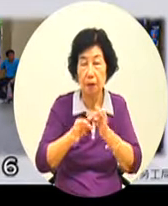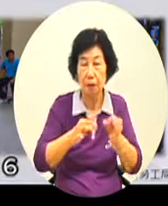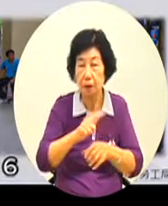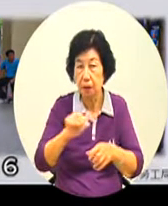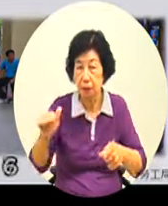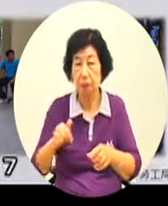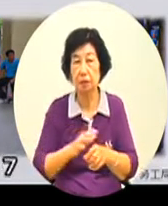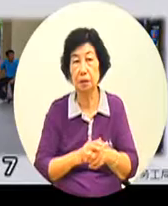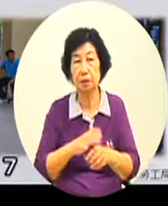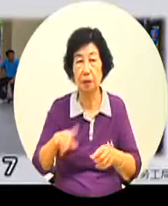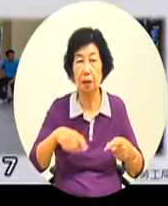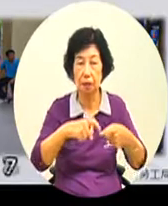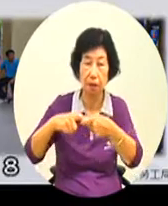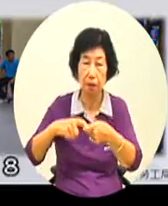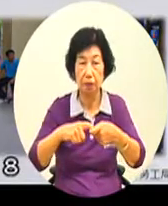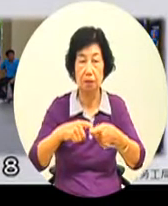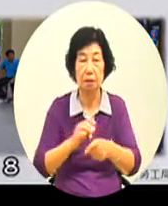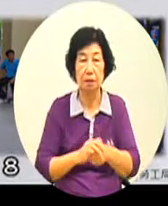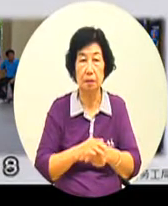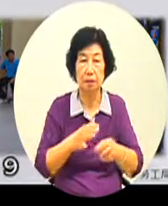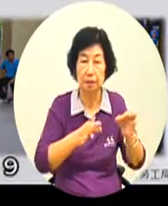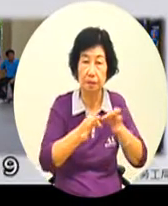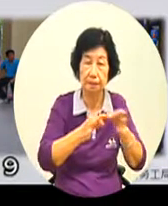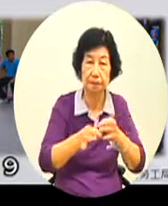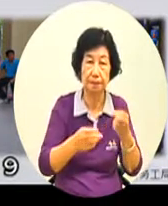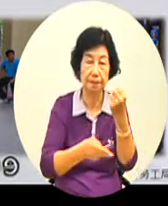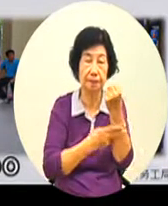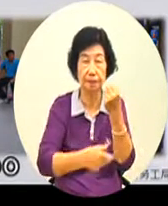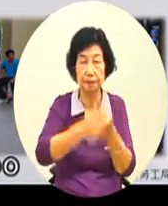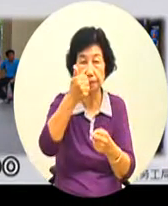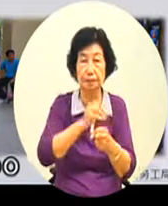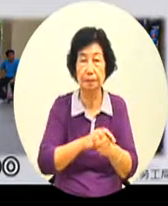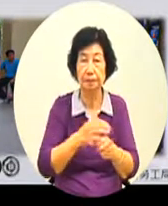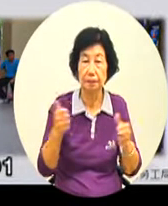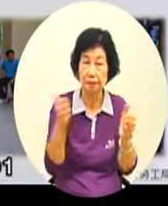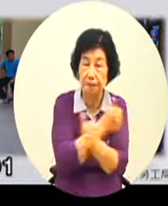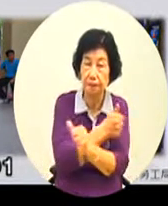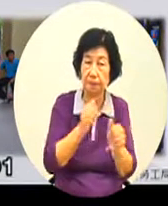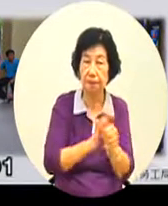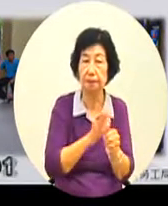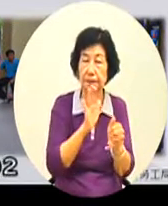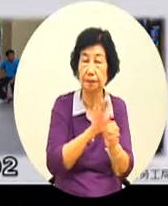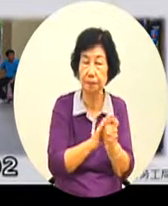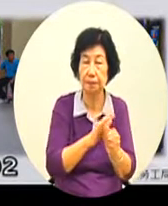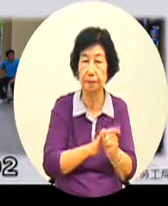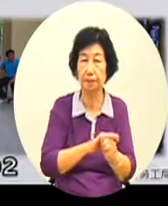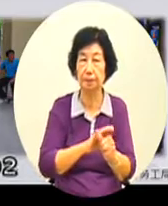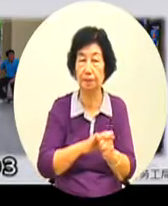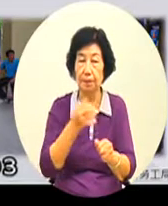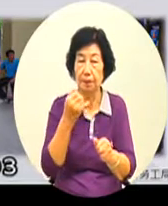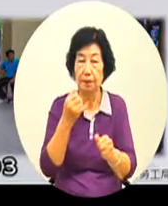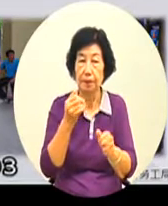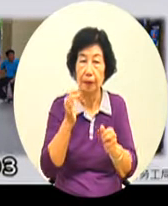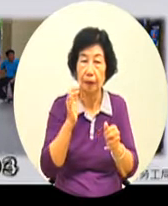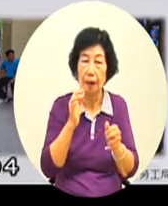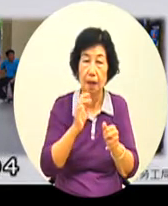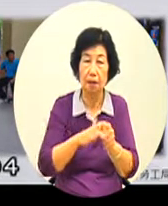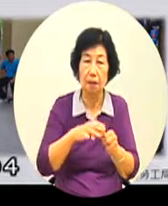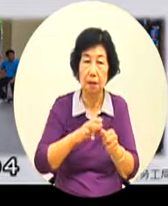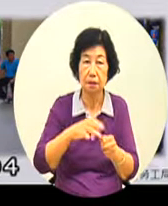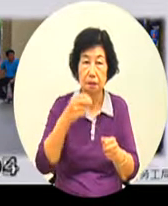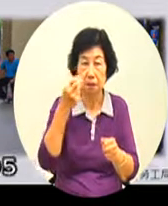结合了在地的商家还有里长，办理个别小型的行销活动，有效的开阔视障按摩